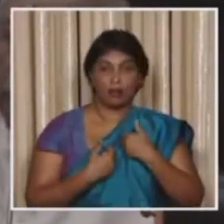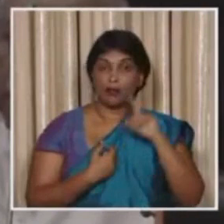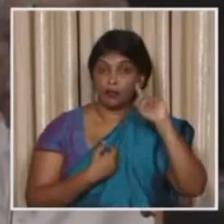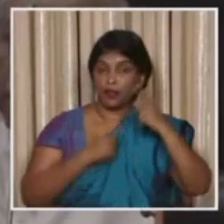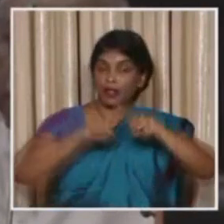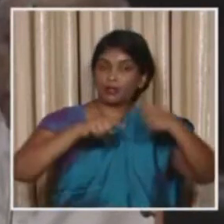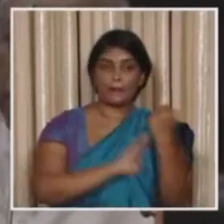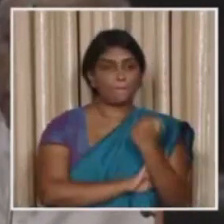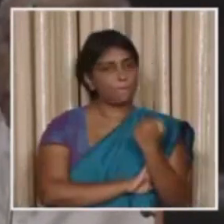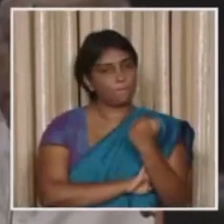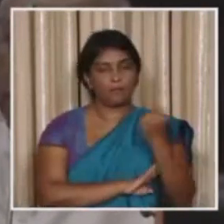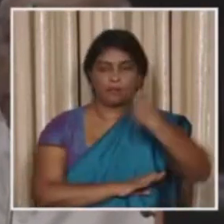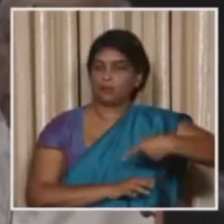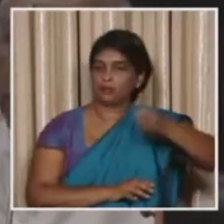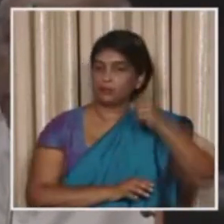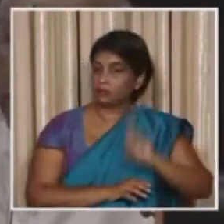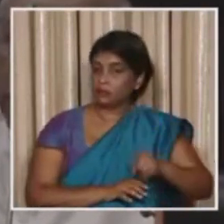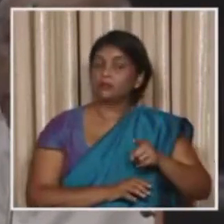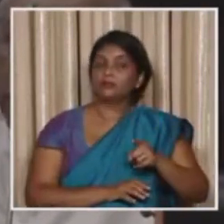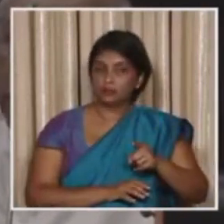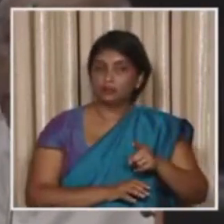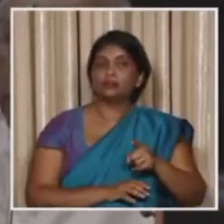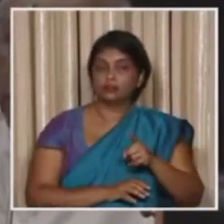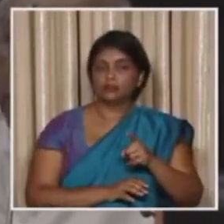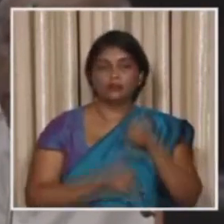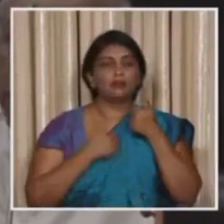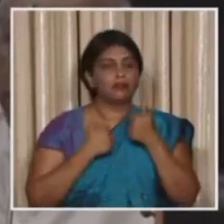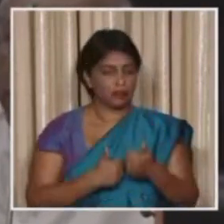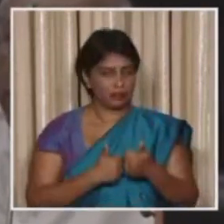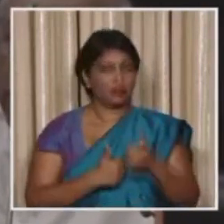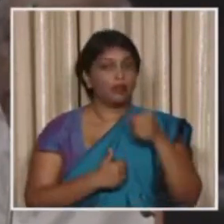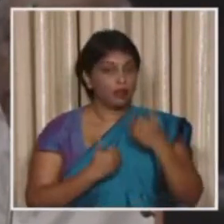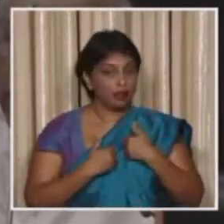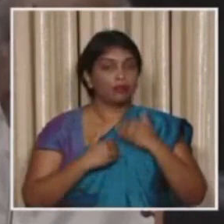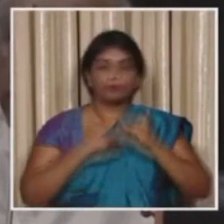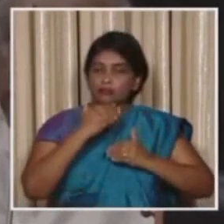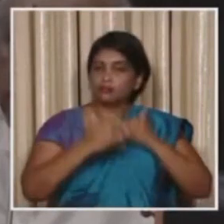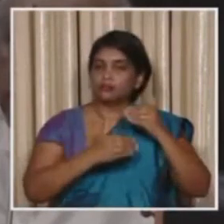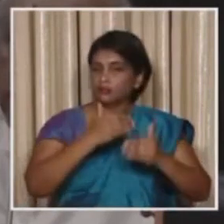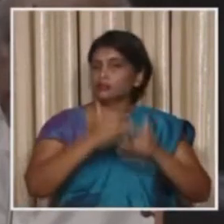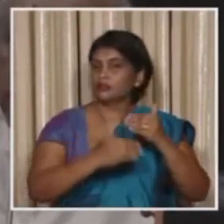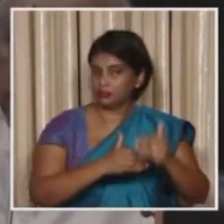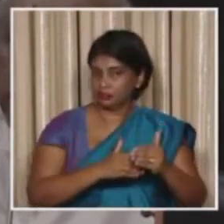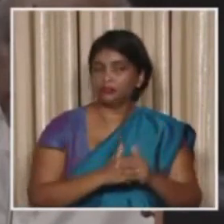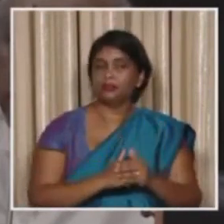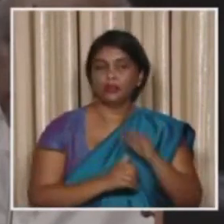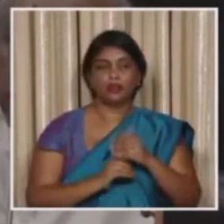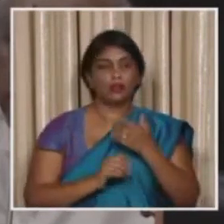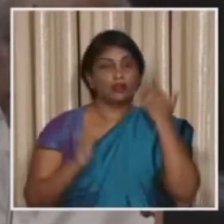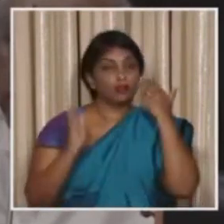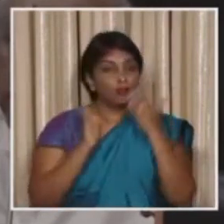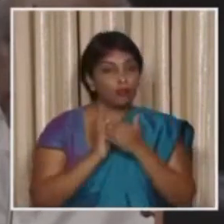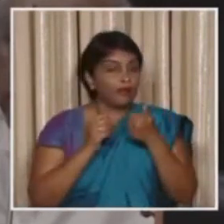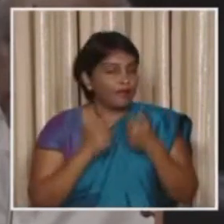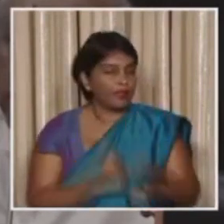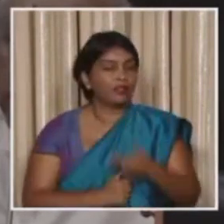අනෙක් බලතල පිළිබඳ එකගත්වයකට පැමිණීම වඩාත් ප්‍රායෝගික බවයි. අපි පියවරෙන් පියවර ඉදිරියට යමු. සංවේදී විෂයන්